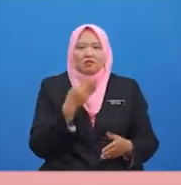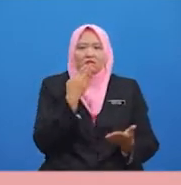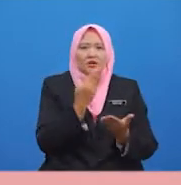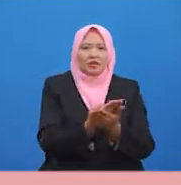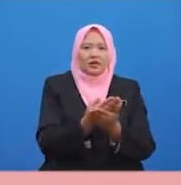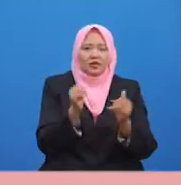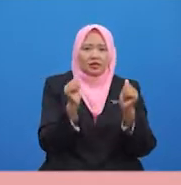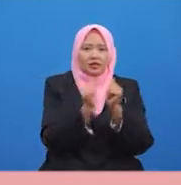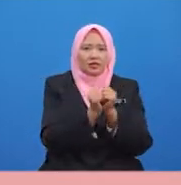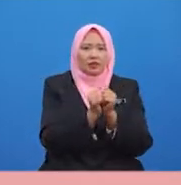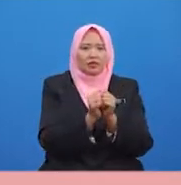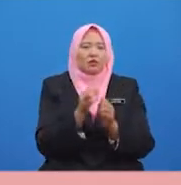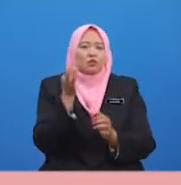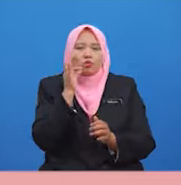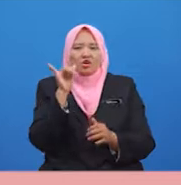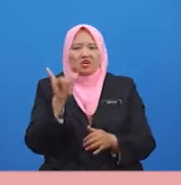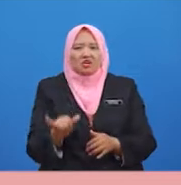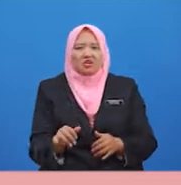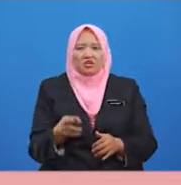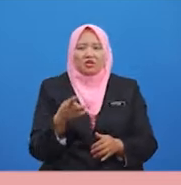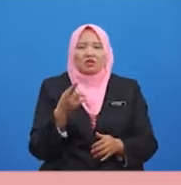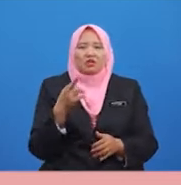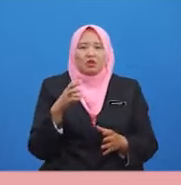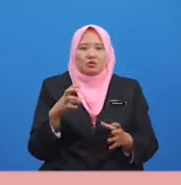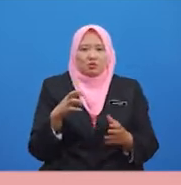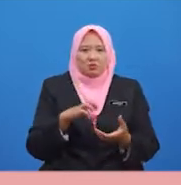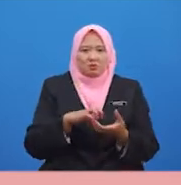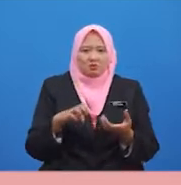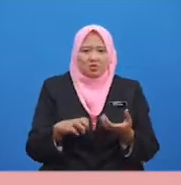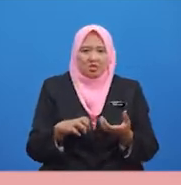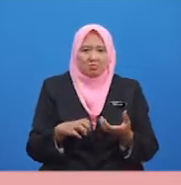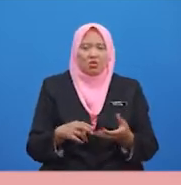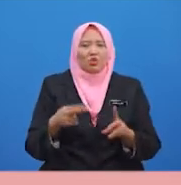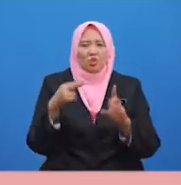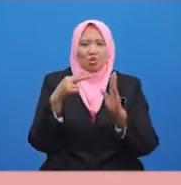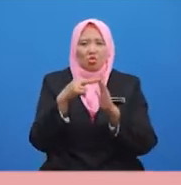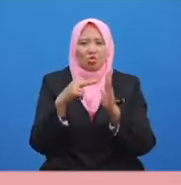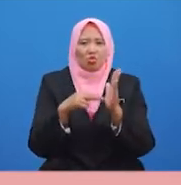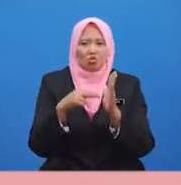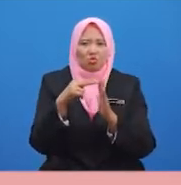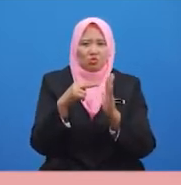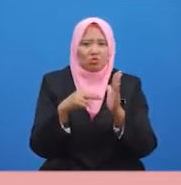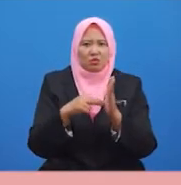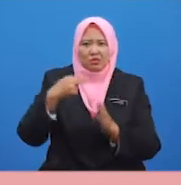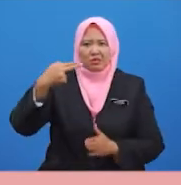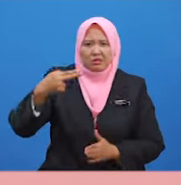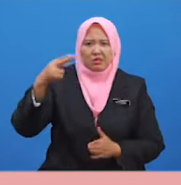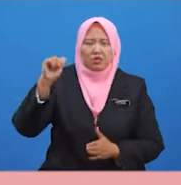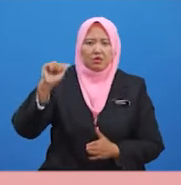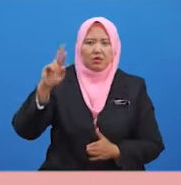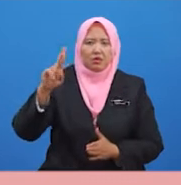kerana berlaku penipuan. Jawapan untuk soalan kedua. Berjual